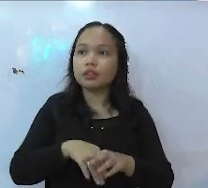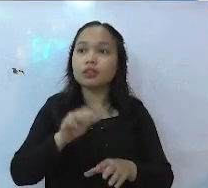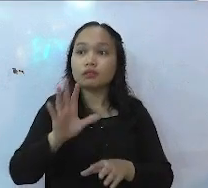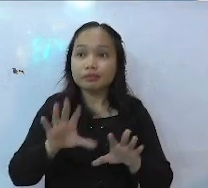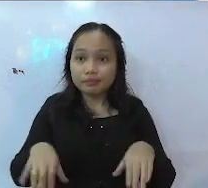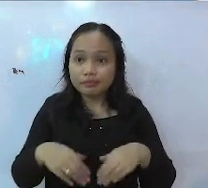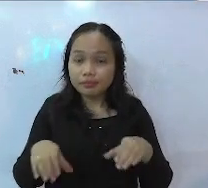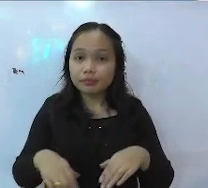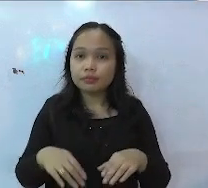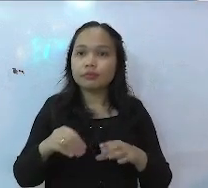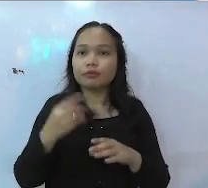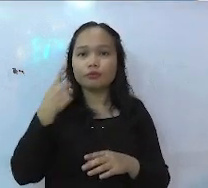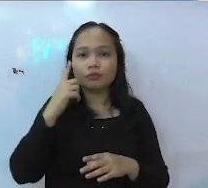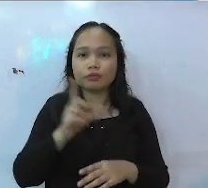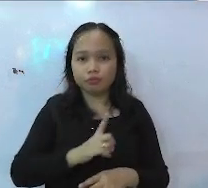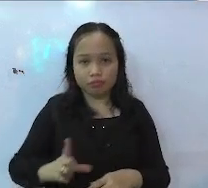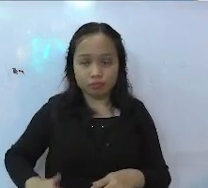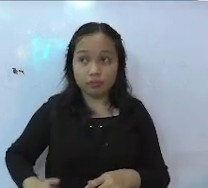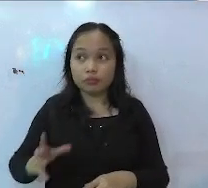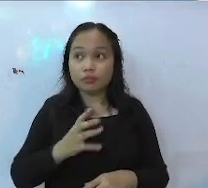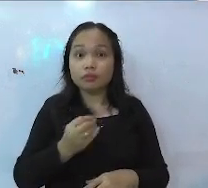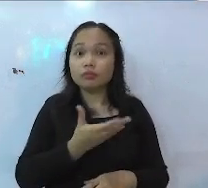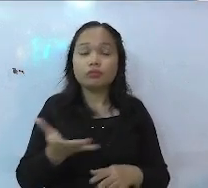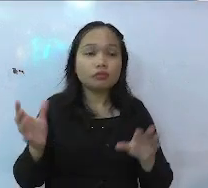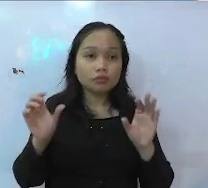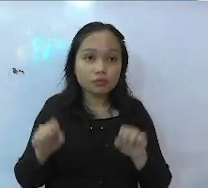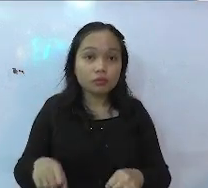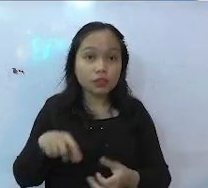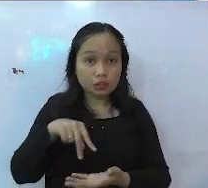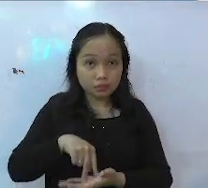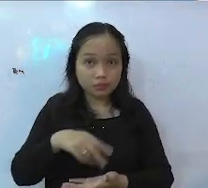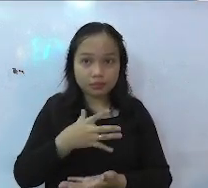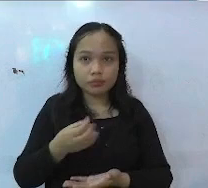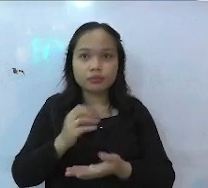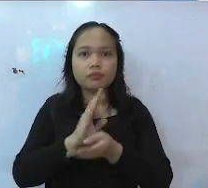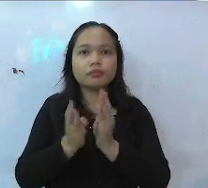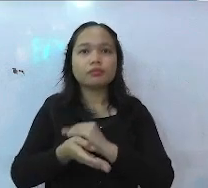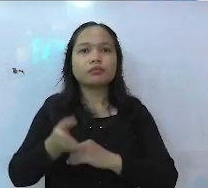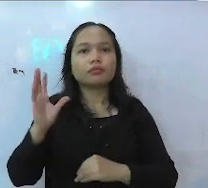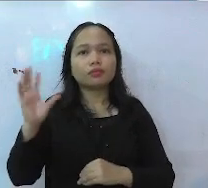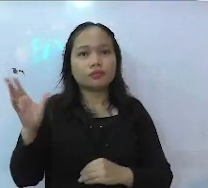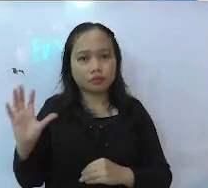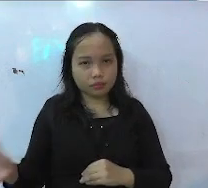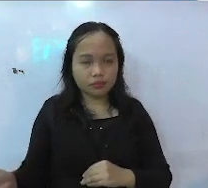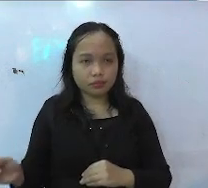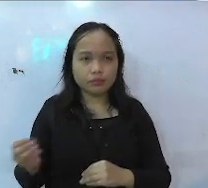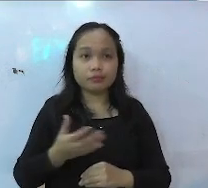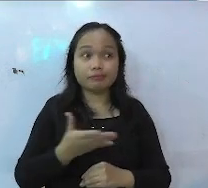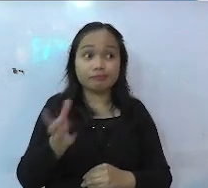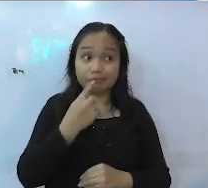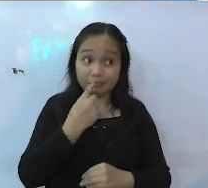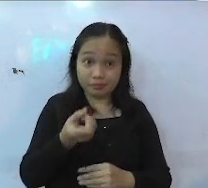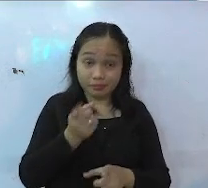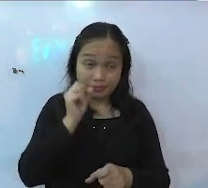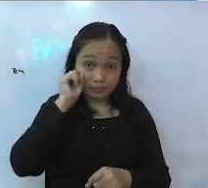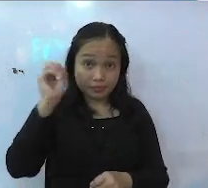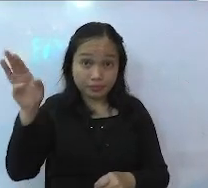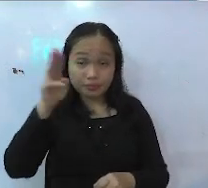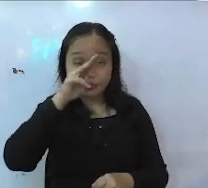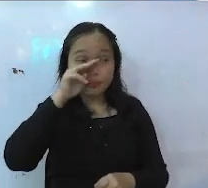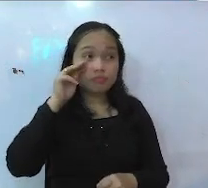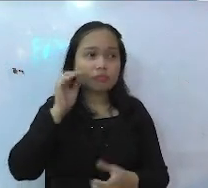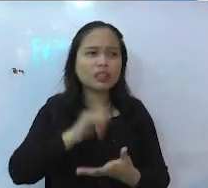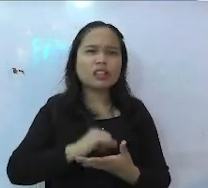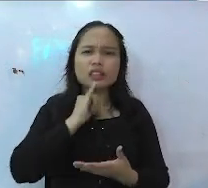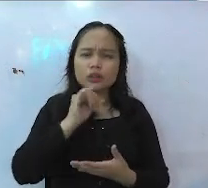Panginoon kaya kaya mong mag-stand up at kaya mong mag-stand out Sir Alam mo sir Mi Ah isa yan sa